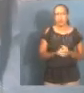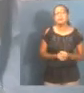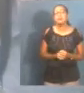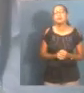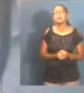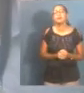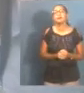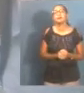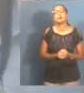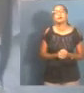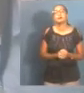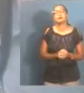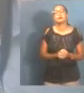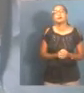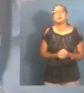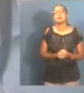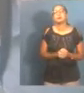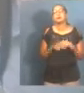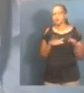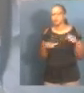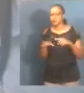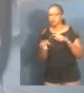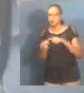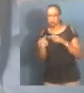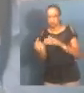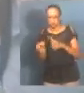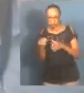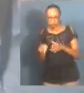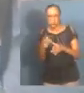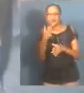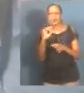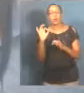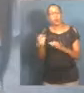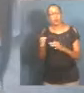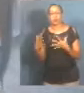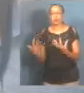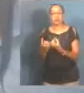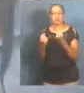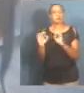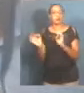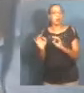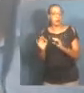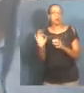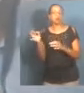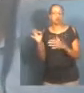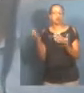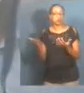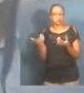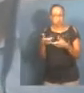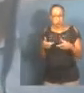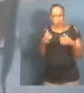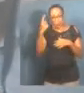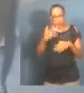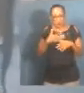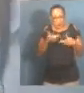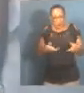compétences. Et puis, il y en a d'autres où nous n'avons pas de domaine de compétences. Et le Congrès, c'était pour nous,